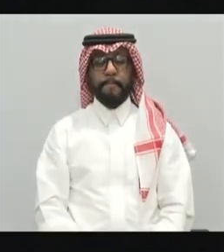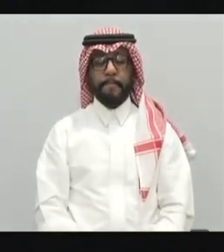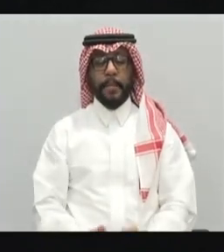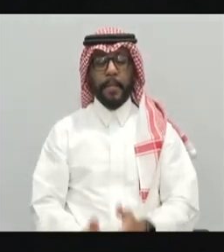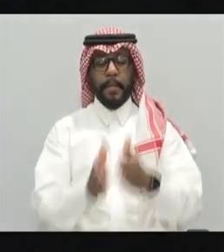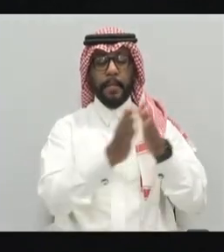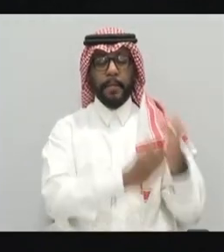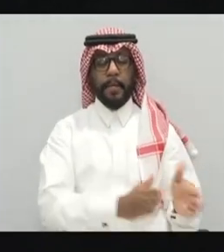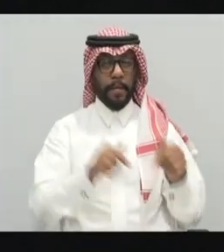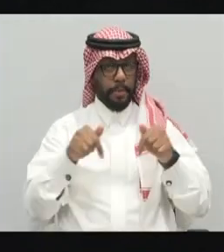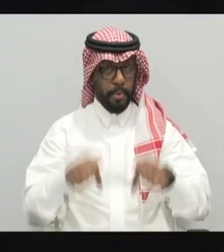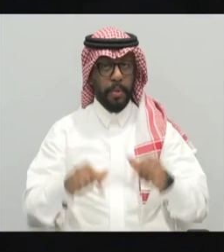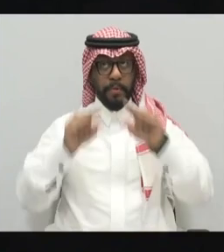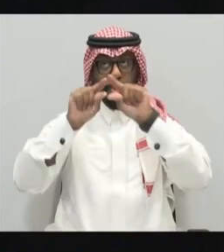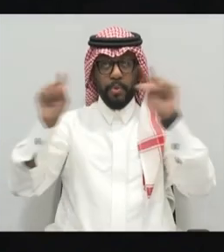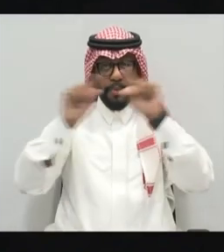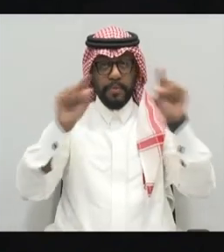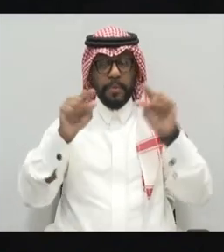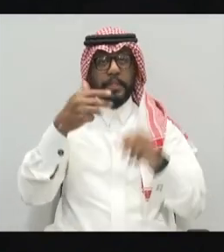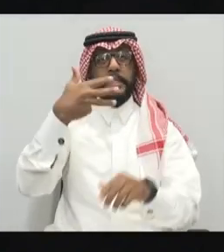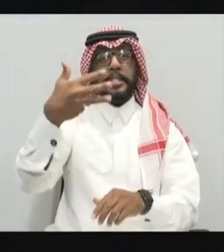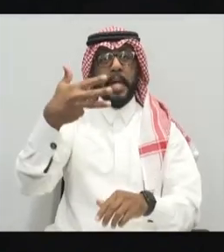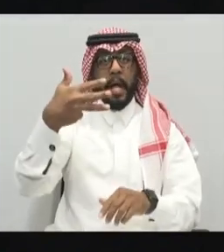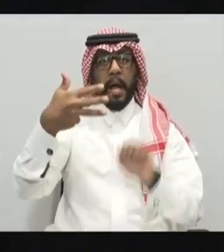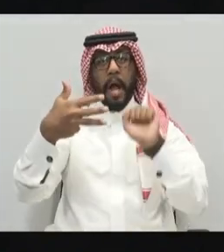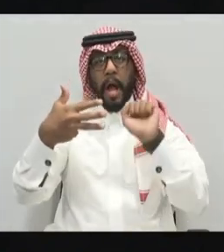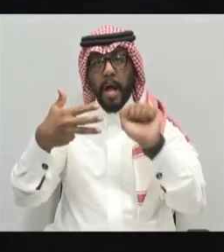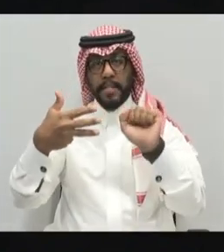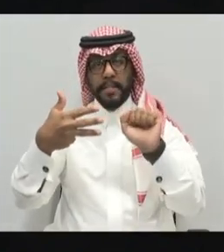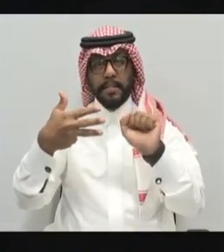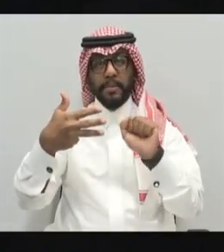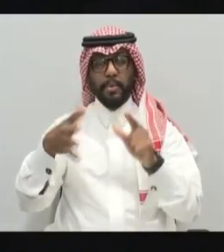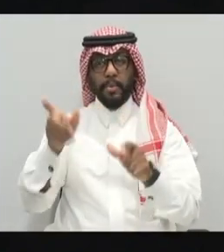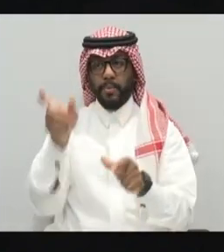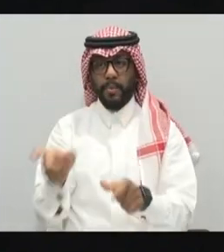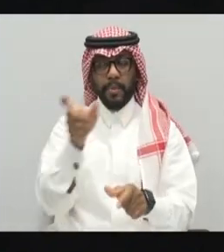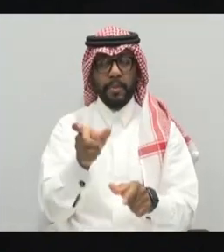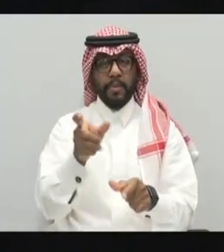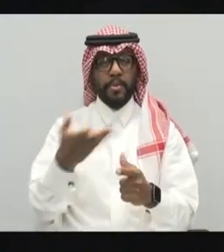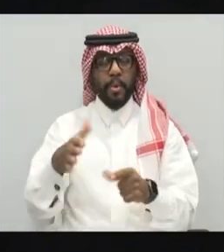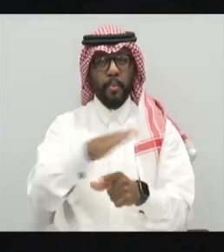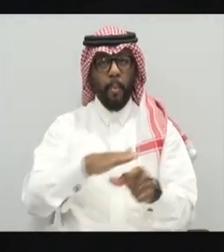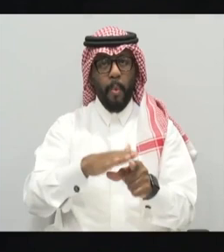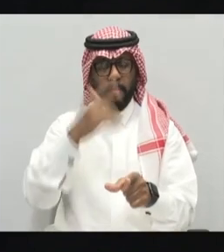احبتي ما زلنا في الوحده التاسعه المواطنه المسؤوله